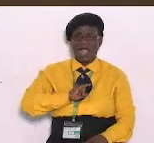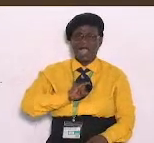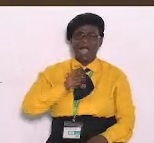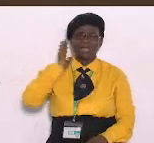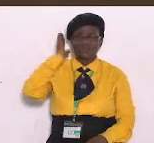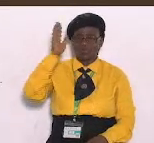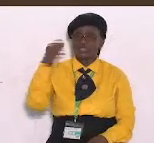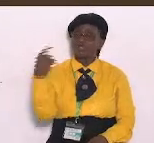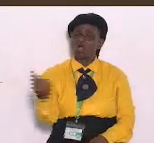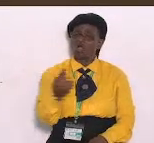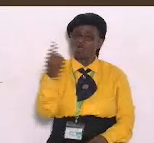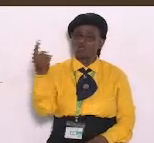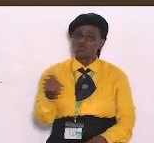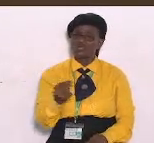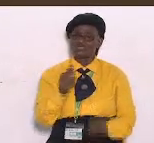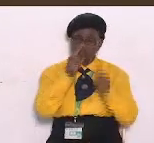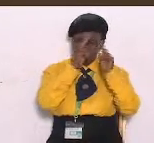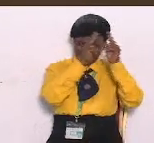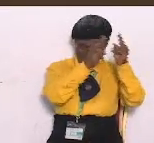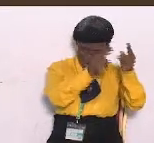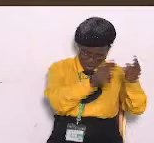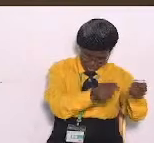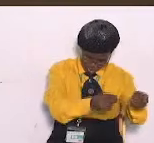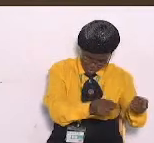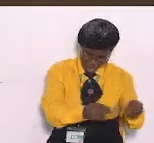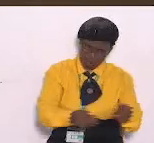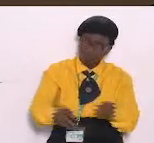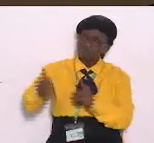père je vais constamment